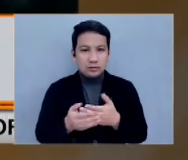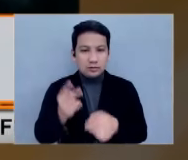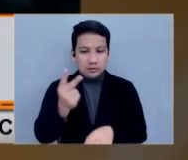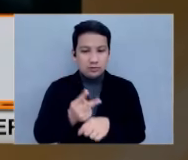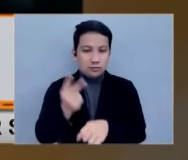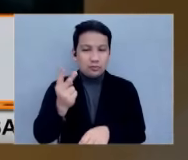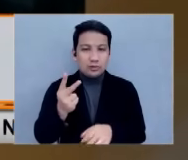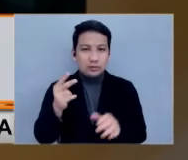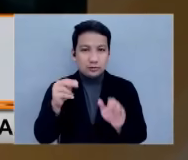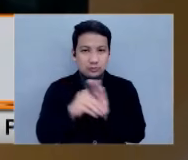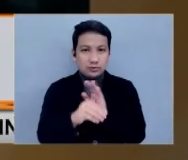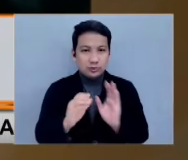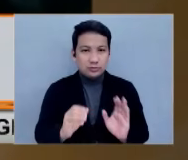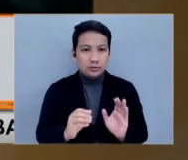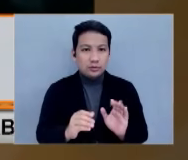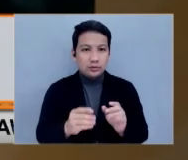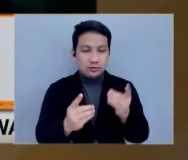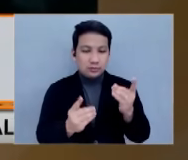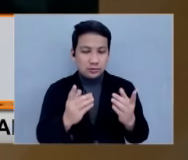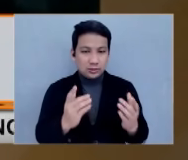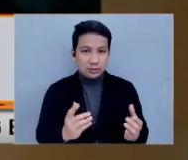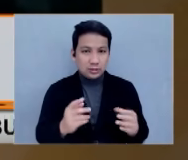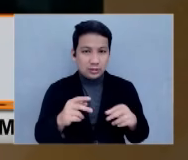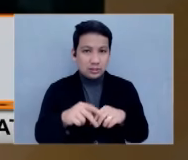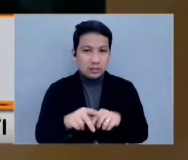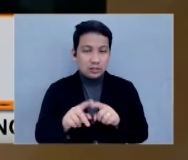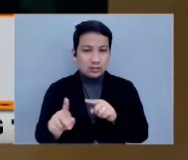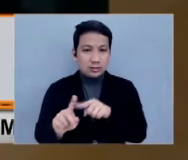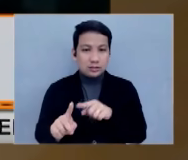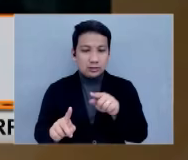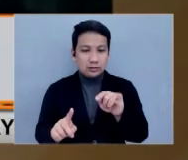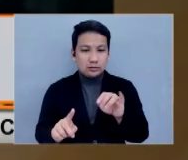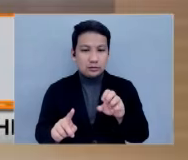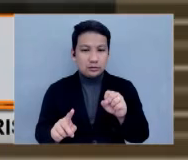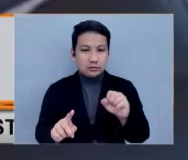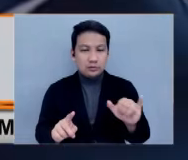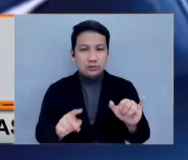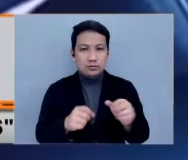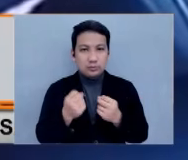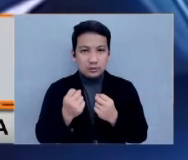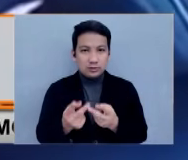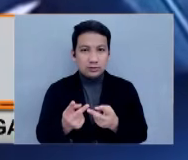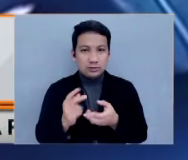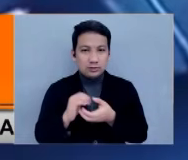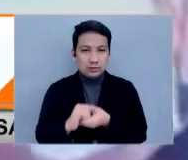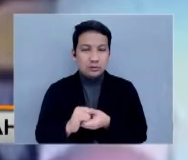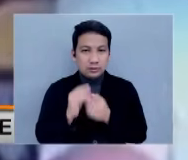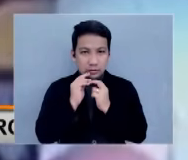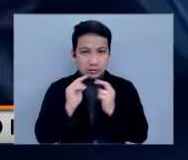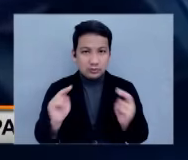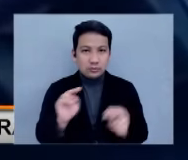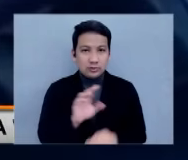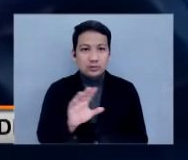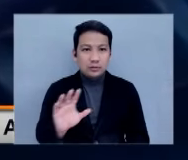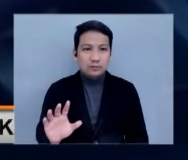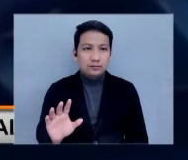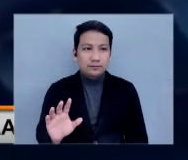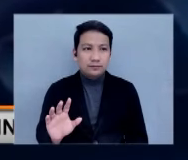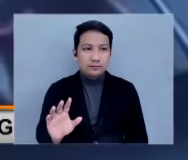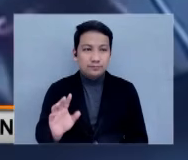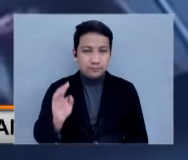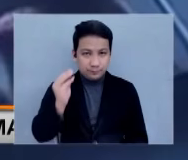gunman, ang nagsilbing driver ng mga suspect, si Alias de Soy, pati live-in partner nito. Nagbabalita mula sa frontline,